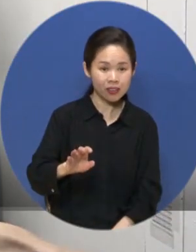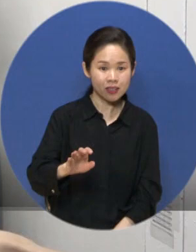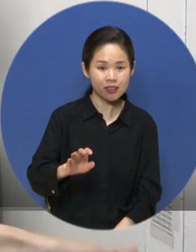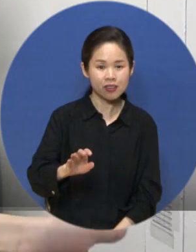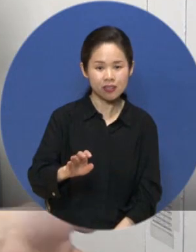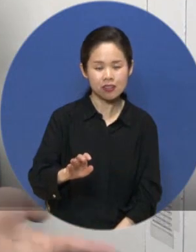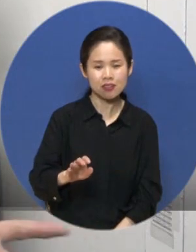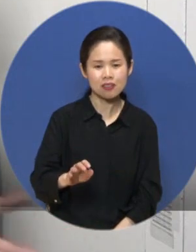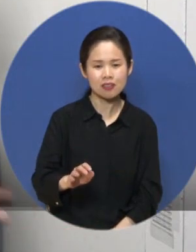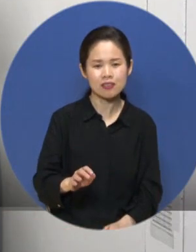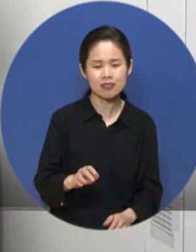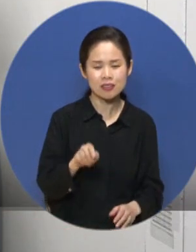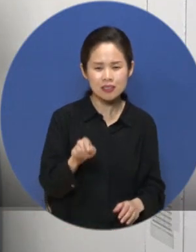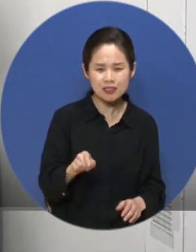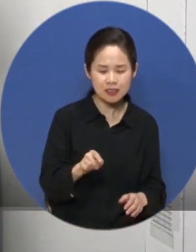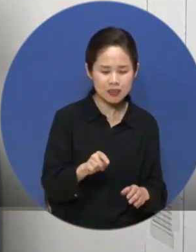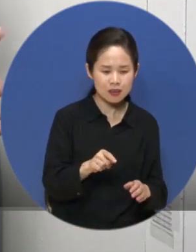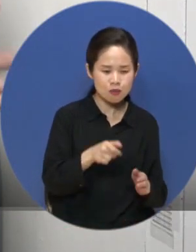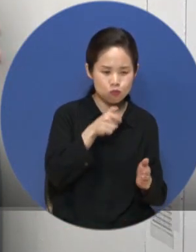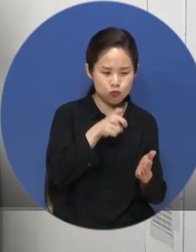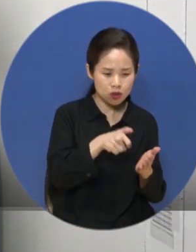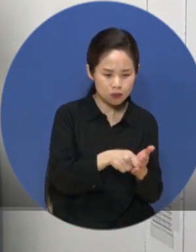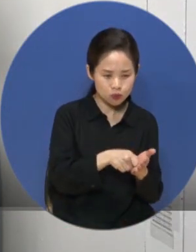그런 의미에서